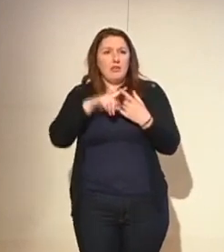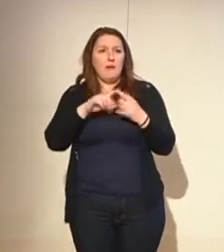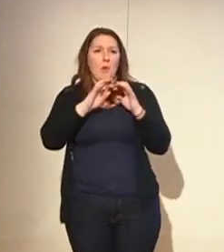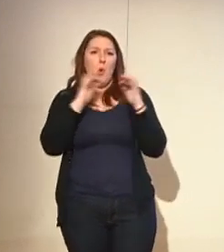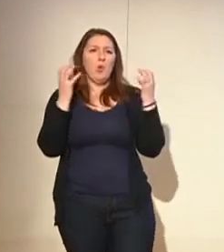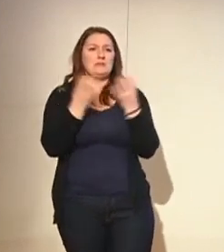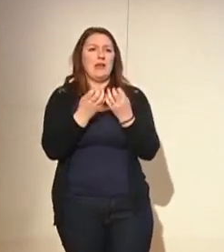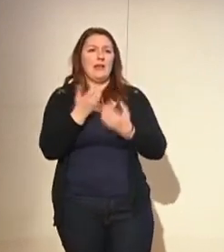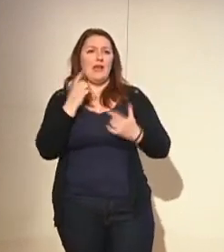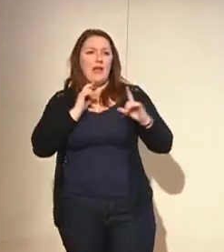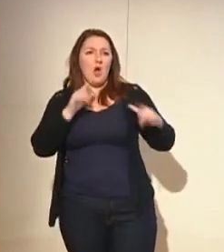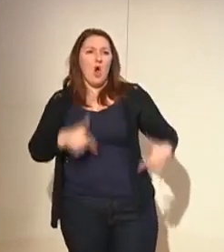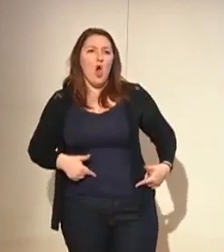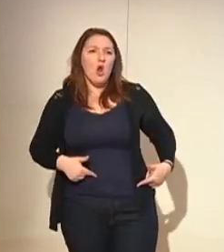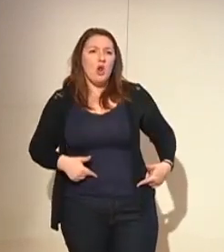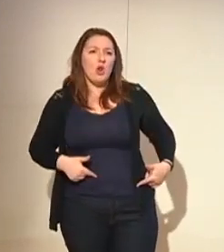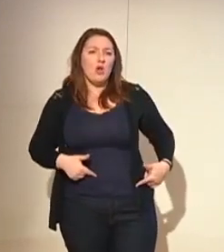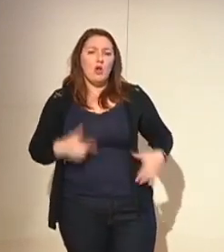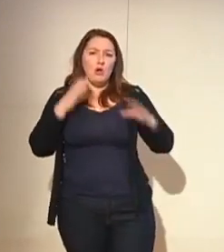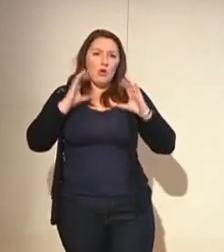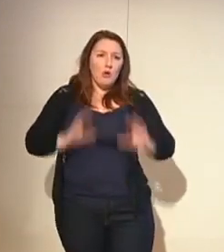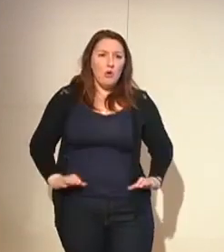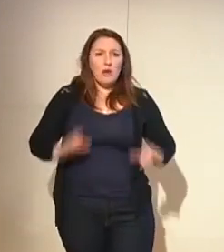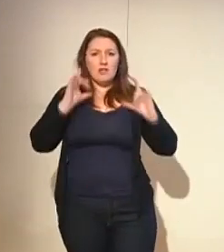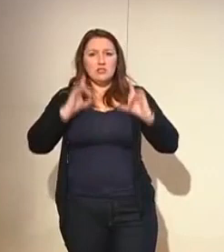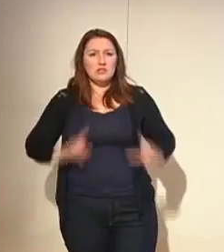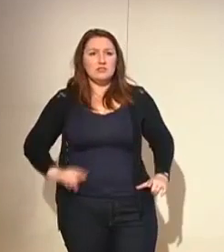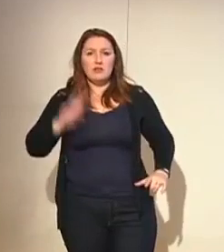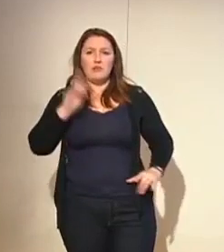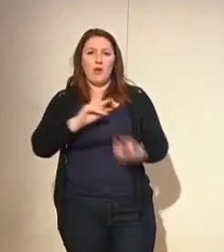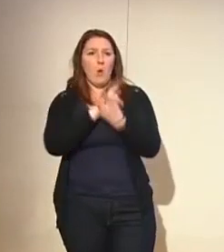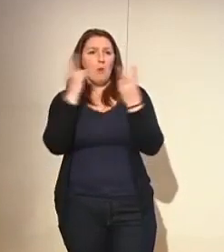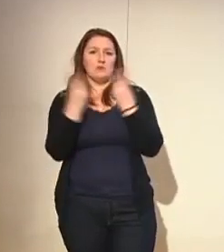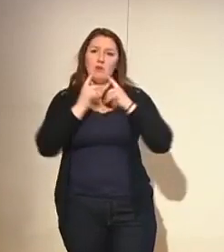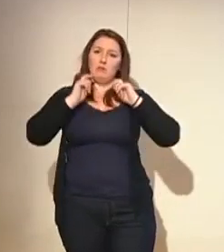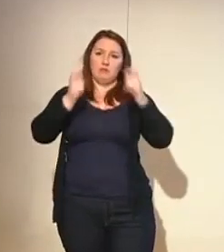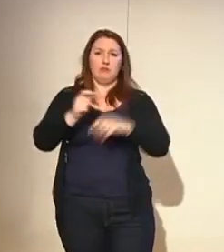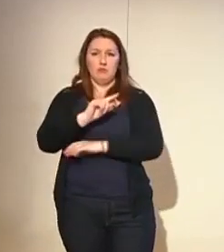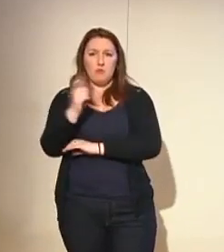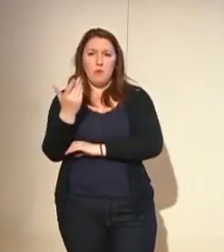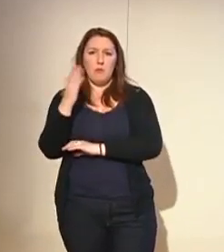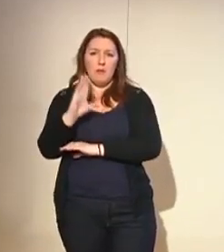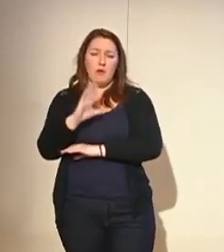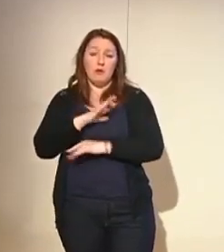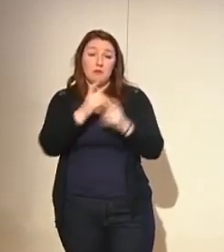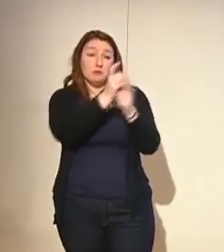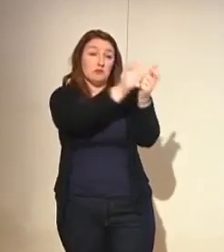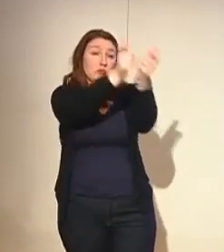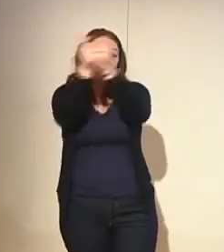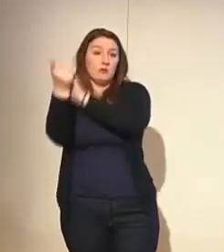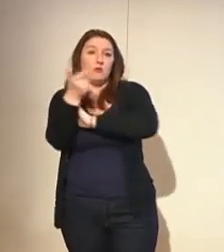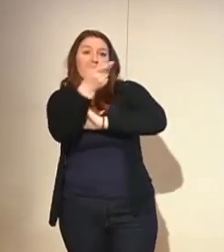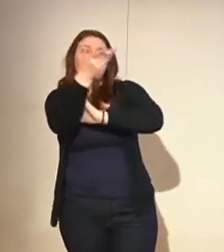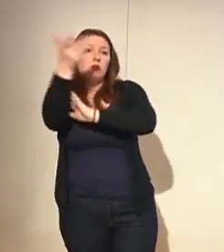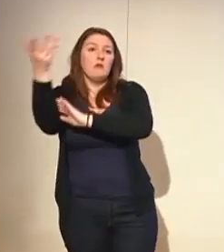conseil d'école la plupart des collèges et lycées on désignera pas de représentants mais il y a un certain nombre de structures où c'est pas possible